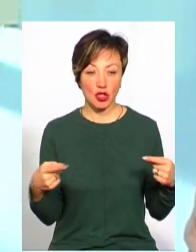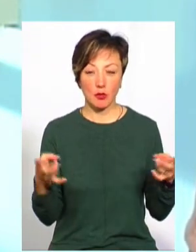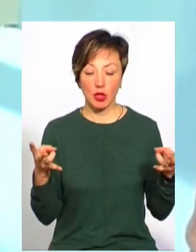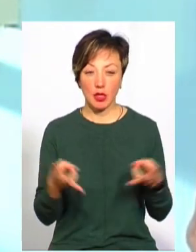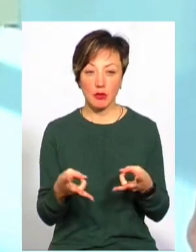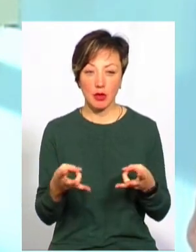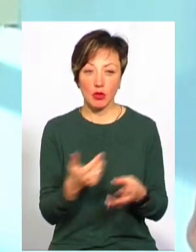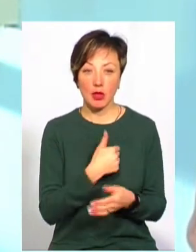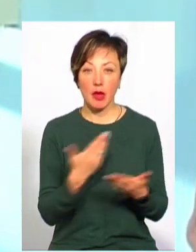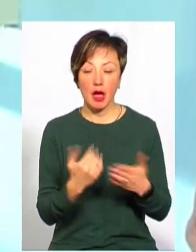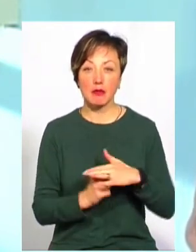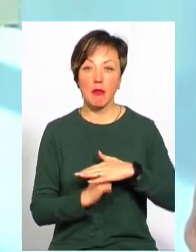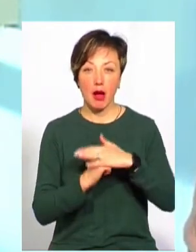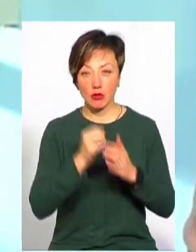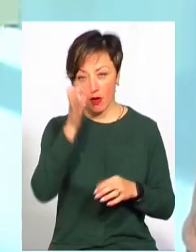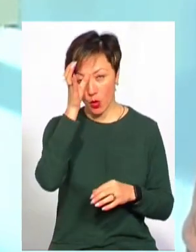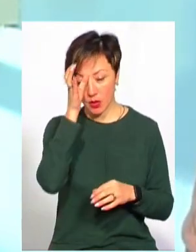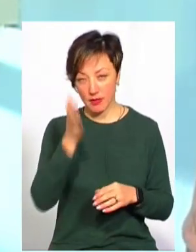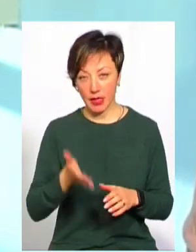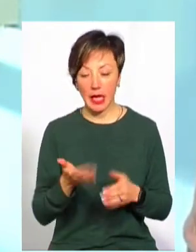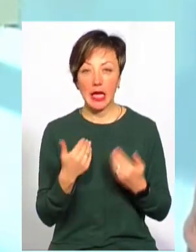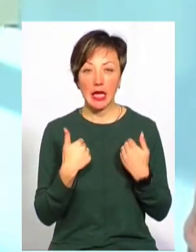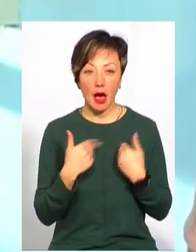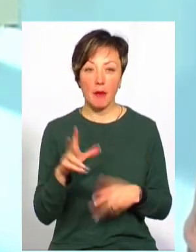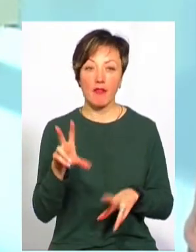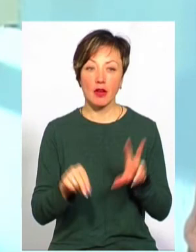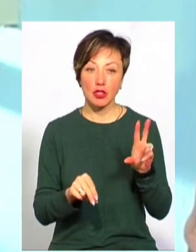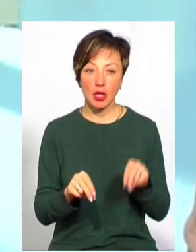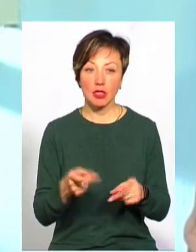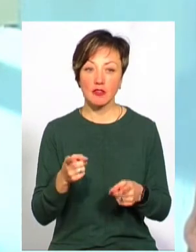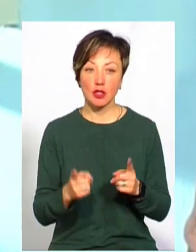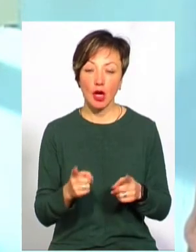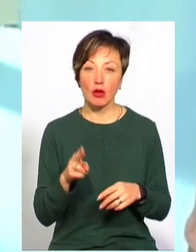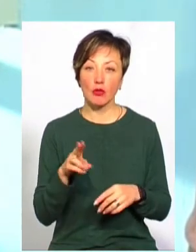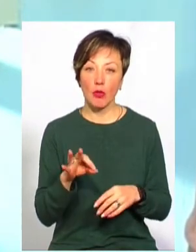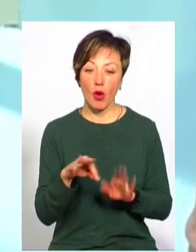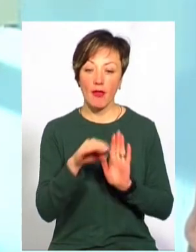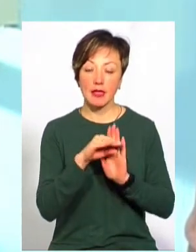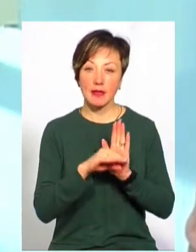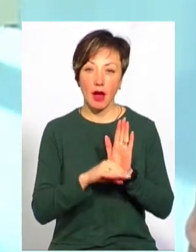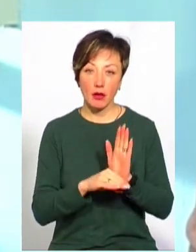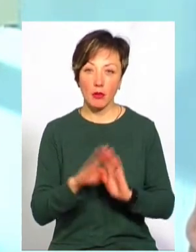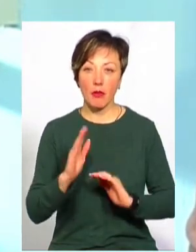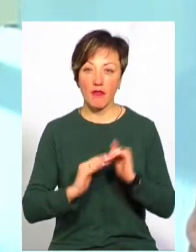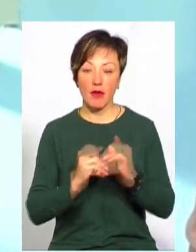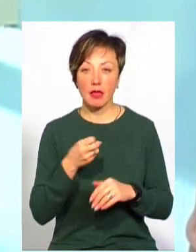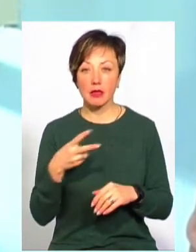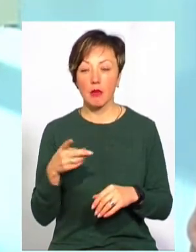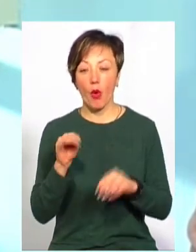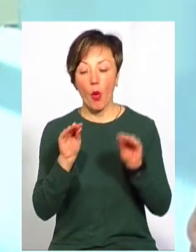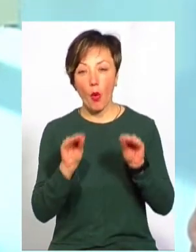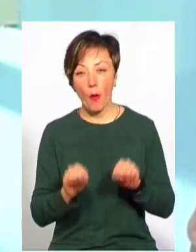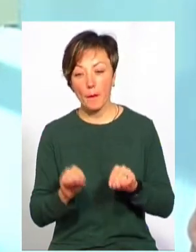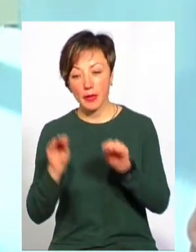цього потрібна хоча б якась базова освіта. Тому я би вважала, що, звичайно, по класифікатору професій, однозначно по